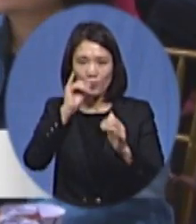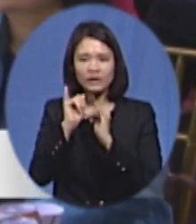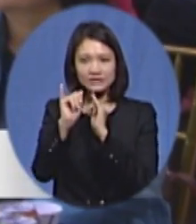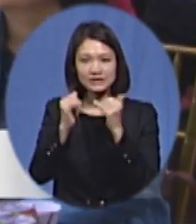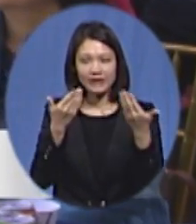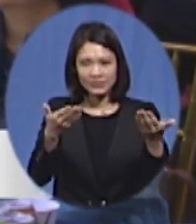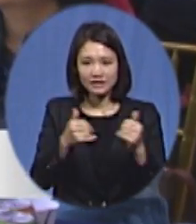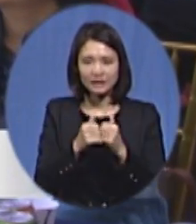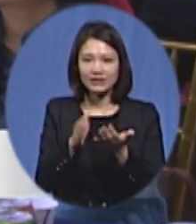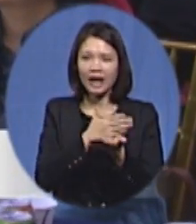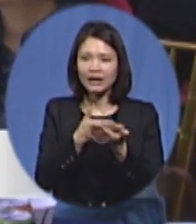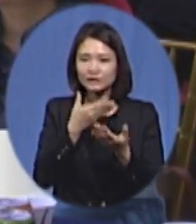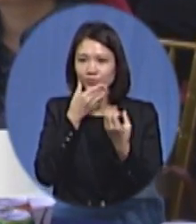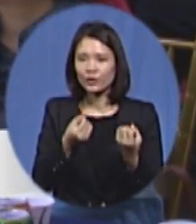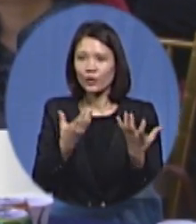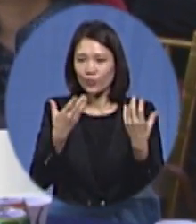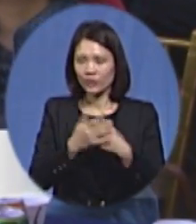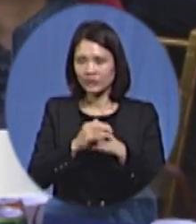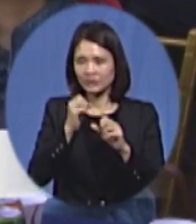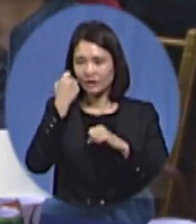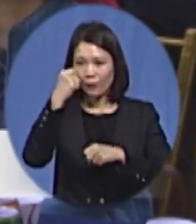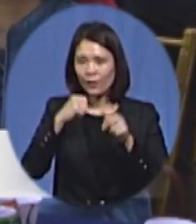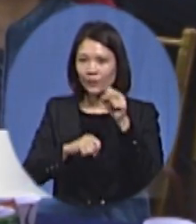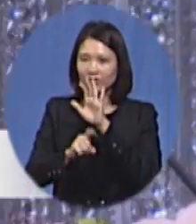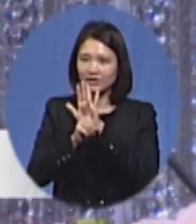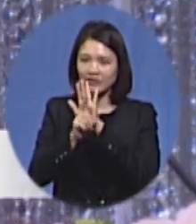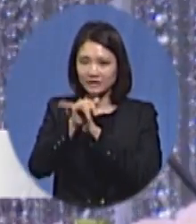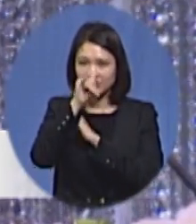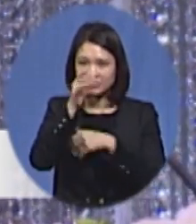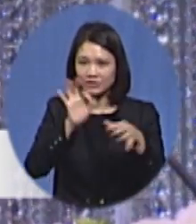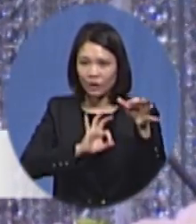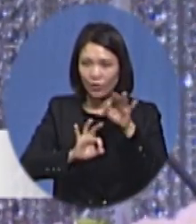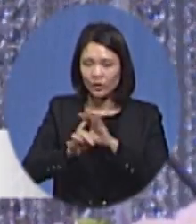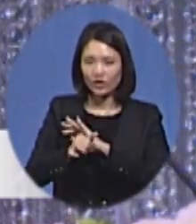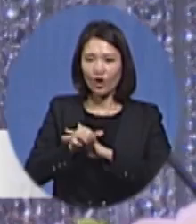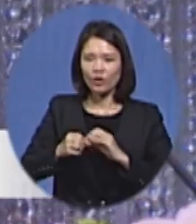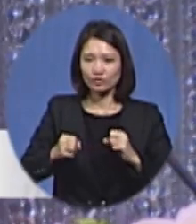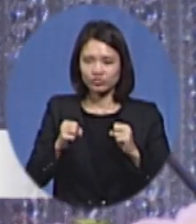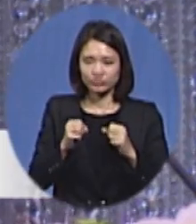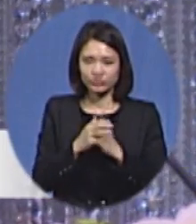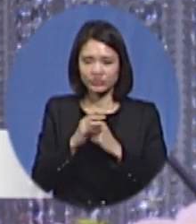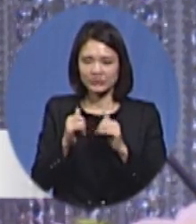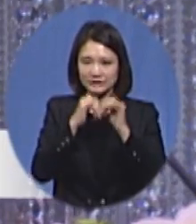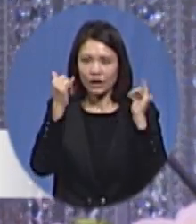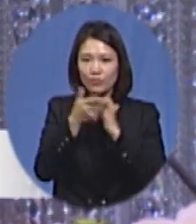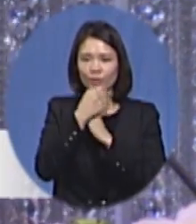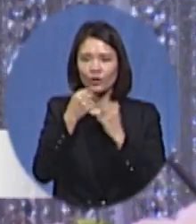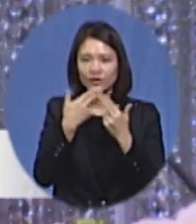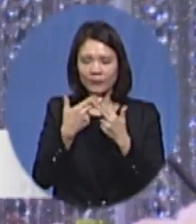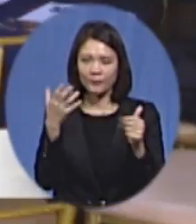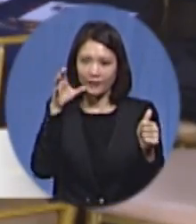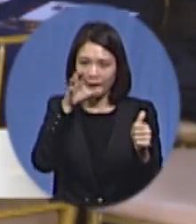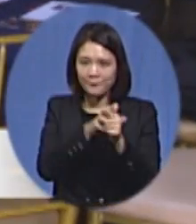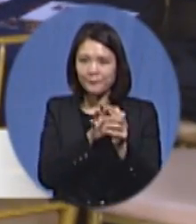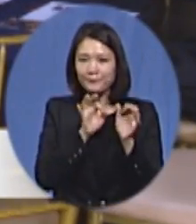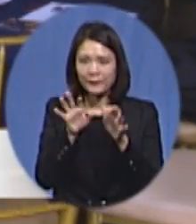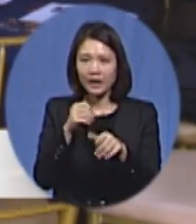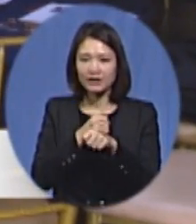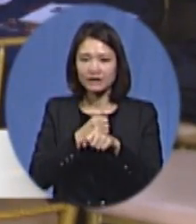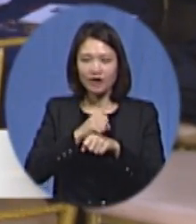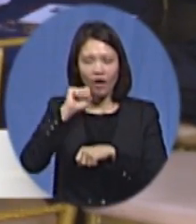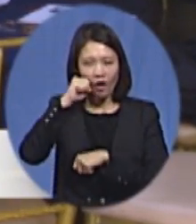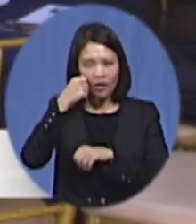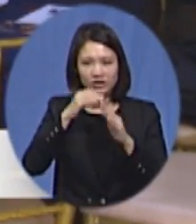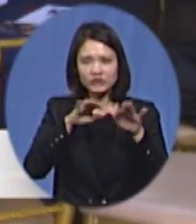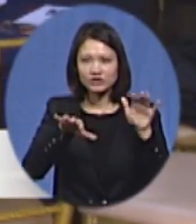함께 나눔 콘서트가 열렸고 이날 모인 성금은 경북사회복지공동모금회에 전액 기탁돼 지역의 어려운